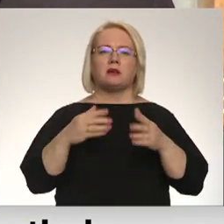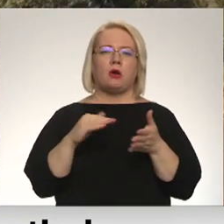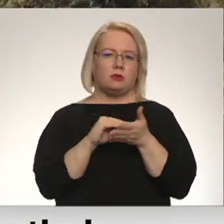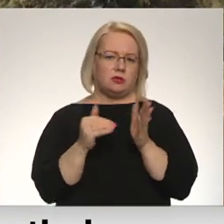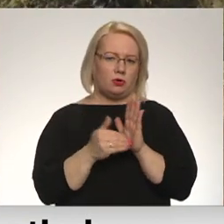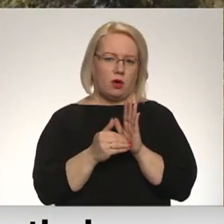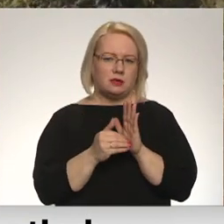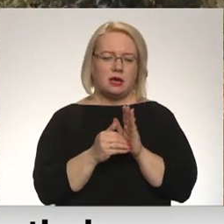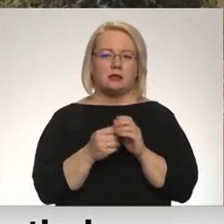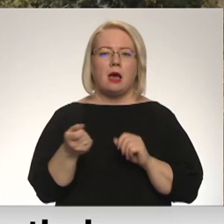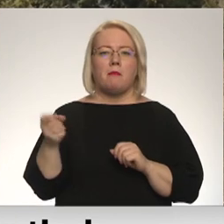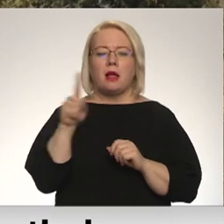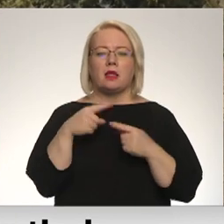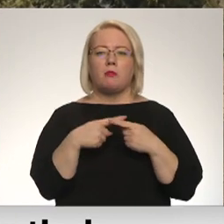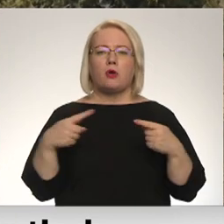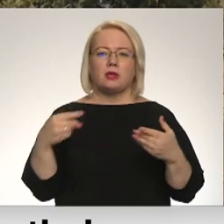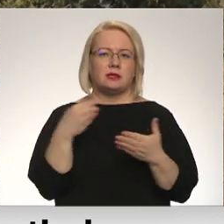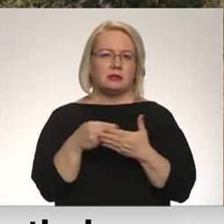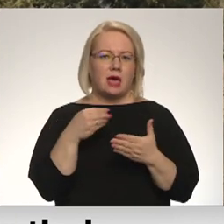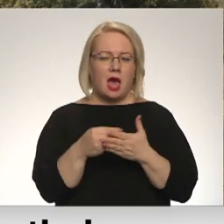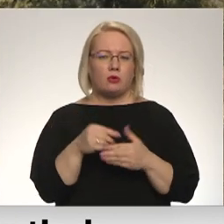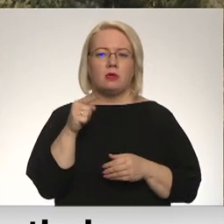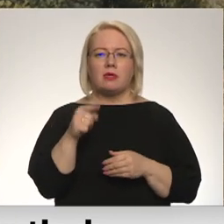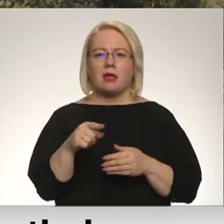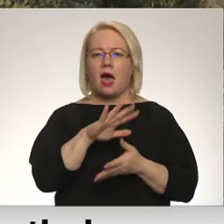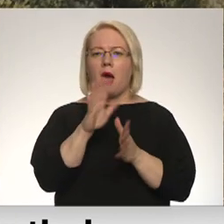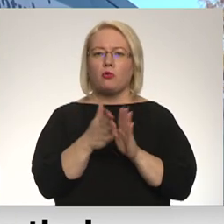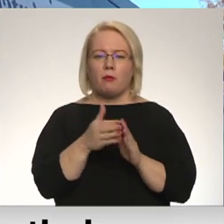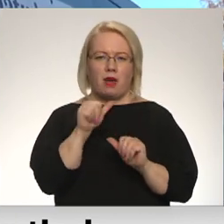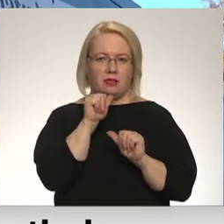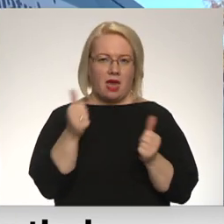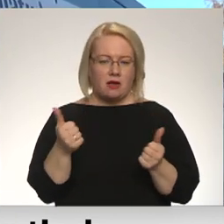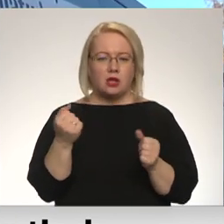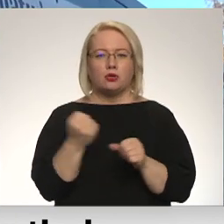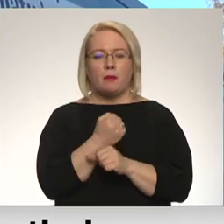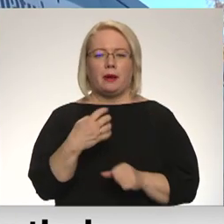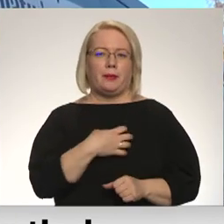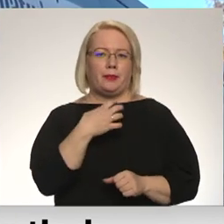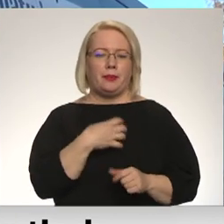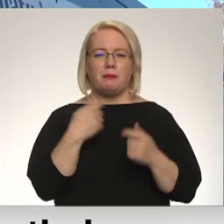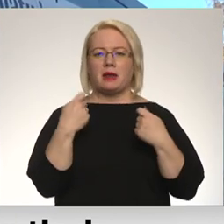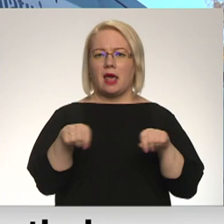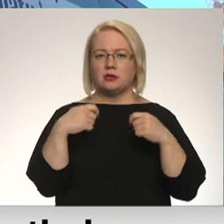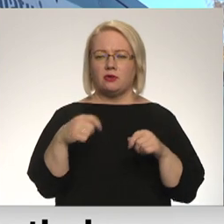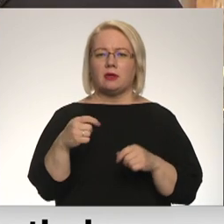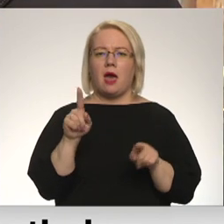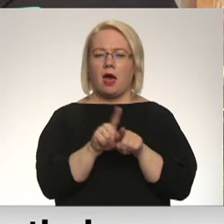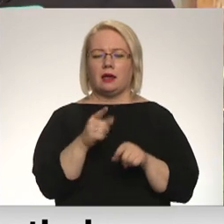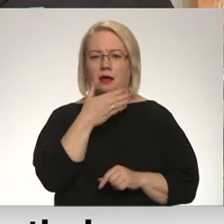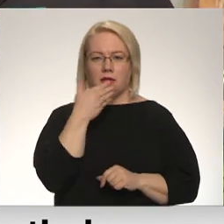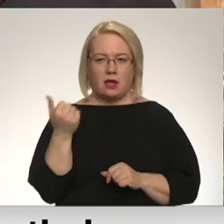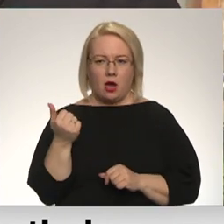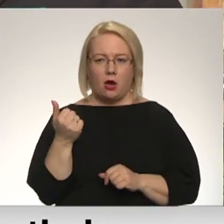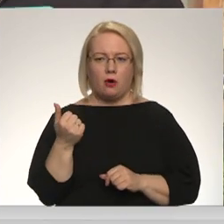situācijas. Palielināt produkcijas cenu gan visticamāk šādā apjomā nevarēšot, tomēr bažas par realizāciju arī nesot. Mums